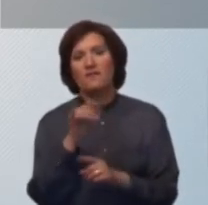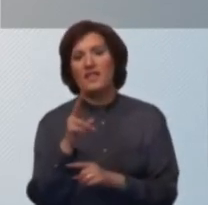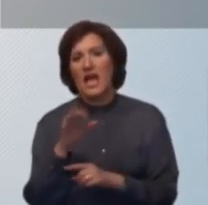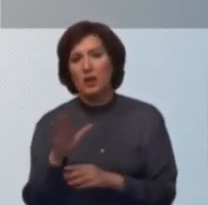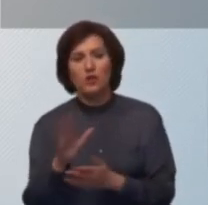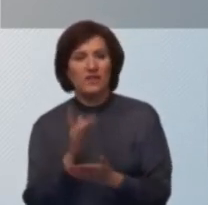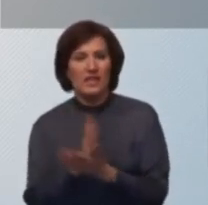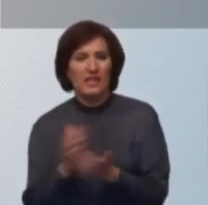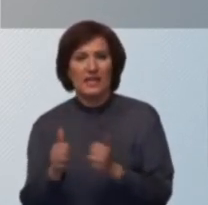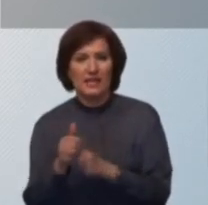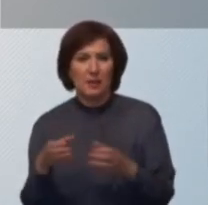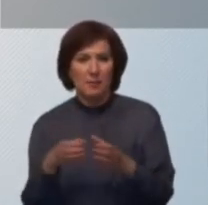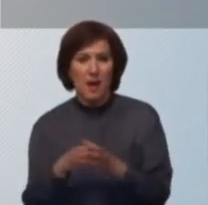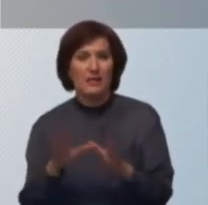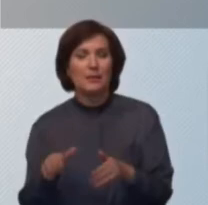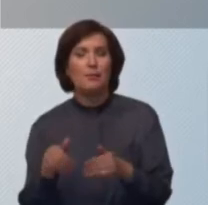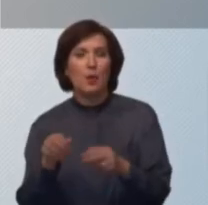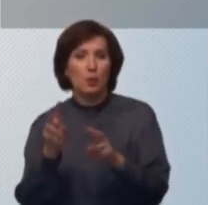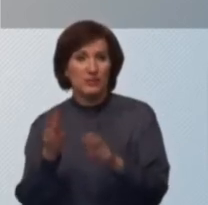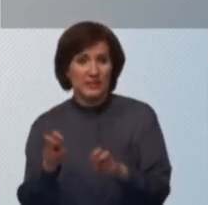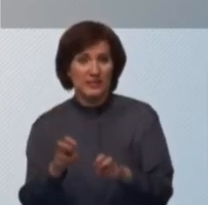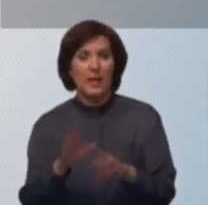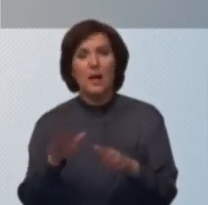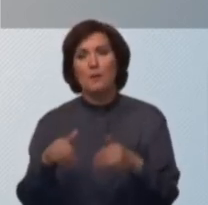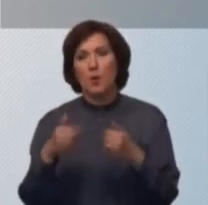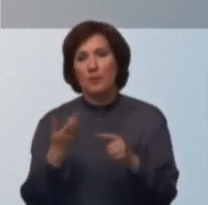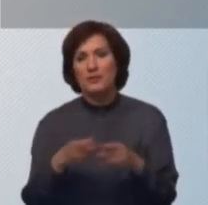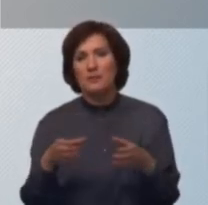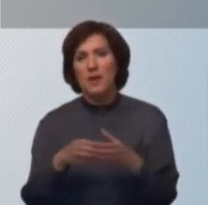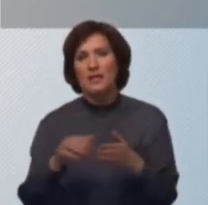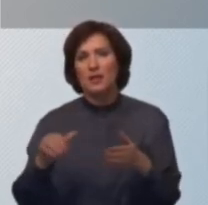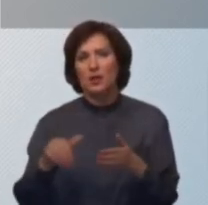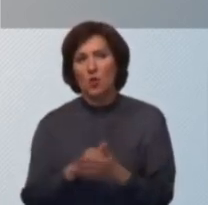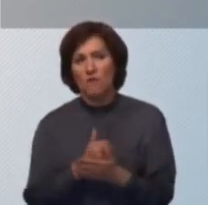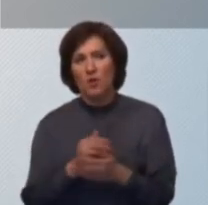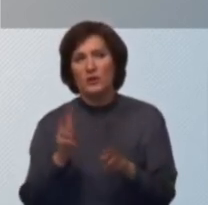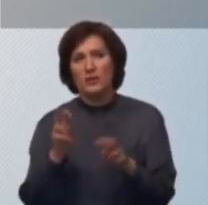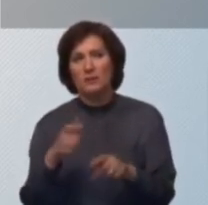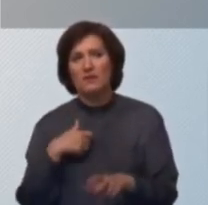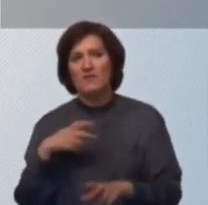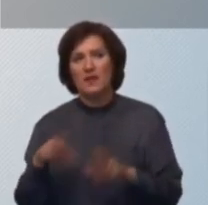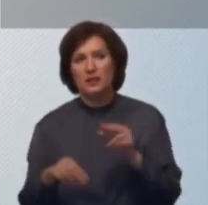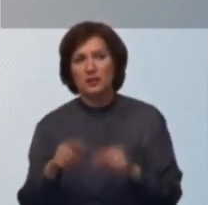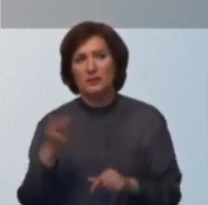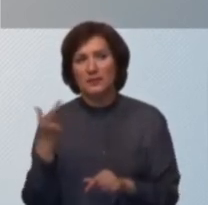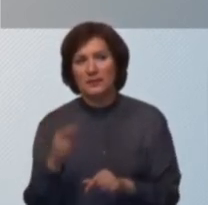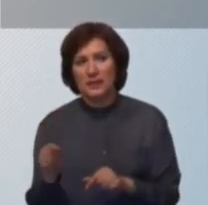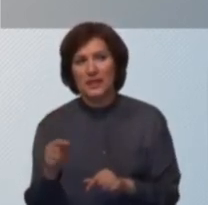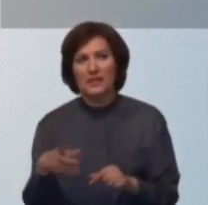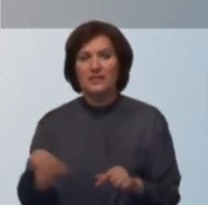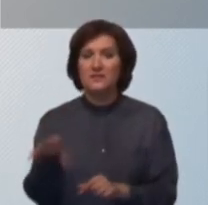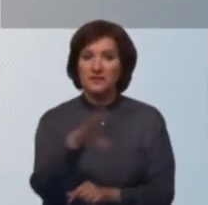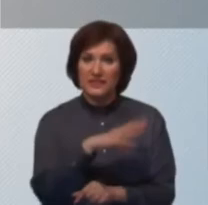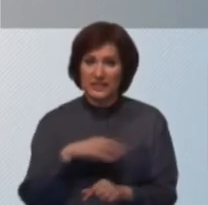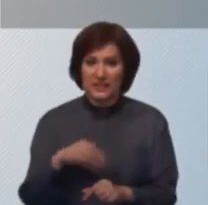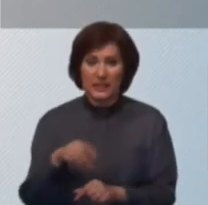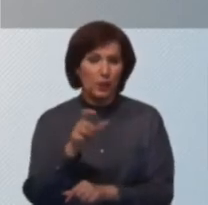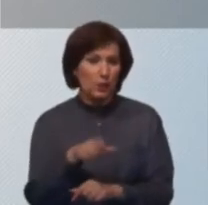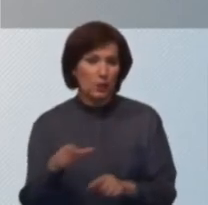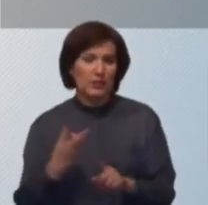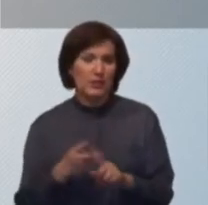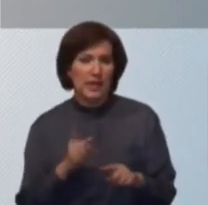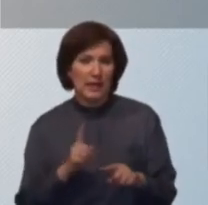по-перше, Борис Філатов не є лідером партії «Пропозиція». «Пропозиція» – це партія нового типу, як ми вважаємо, де всі люди,